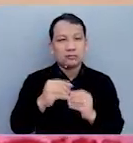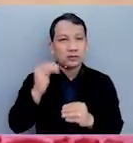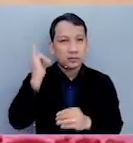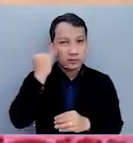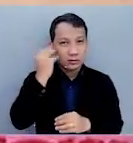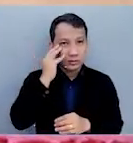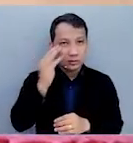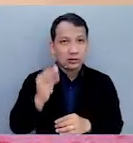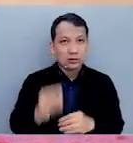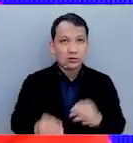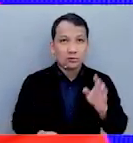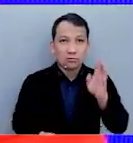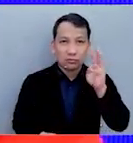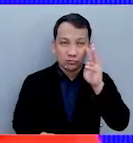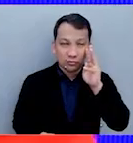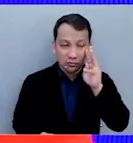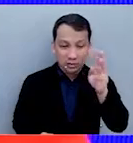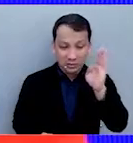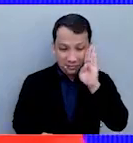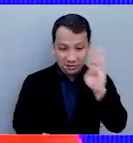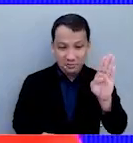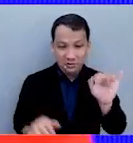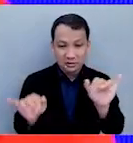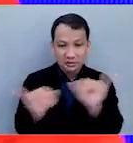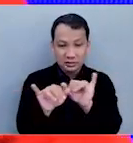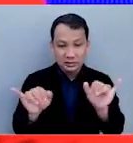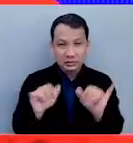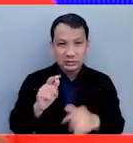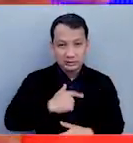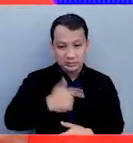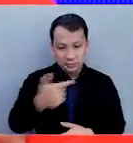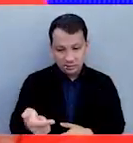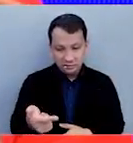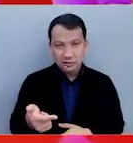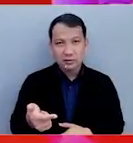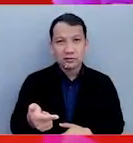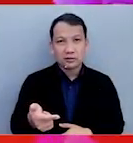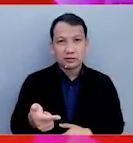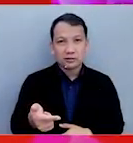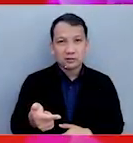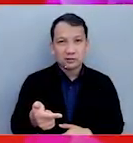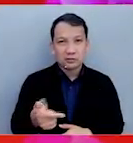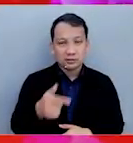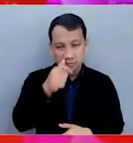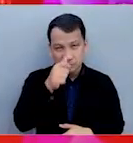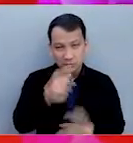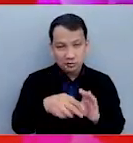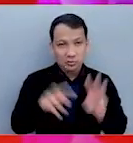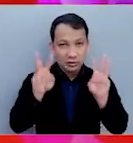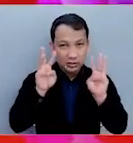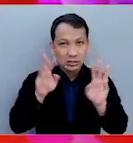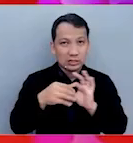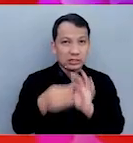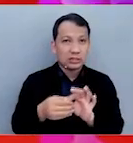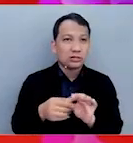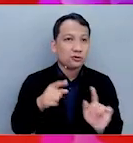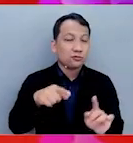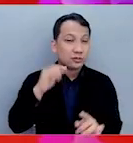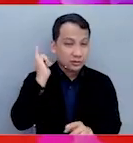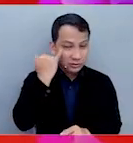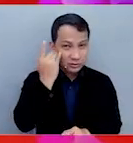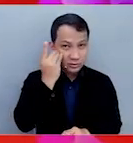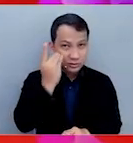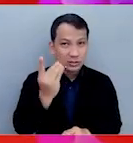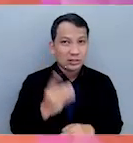Wally Bayola. Sila kasi ang magmamana ng TV5 iconic prank show na Wow Mali ni Joey De